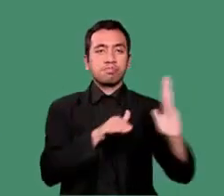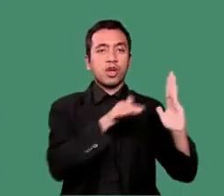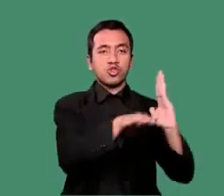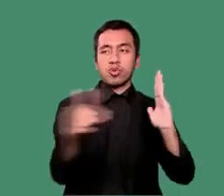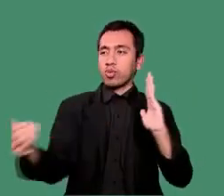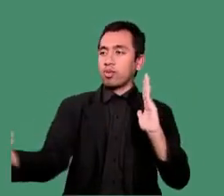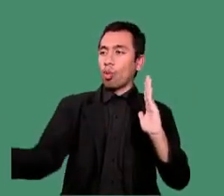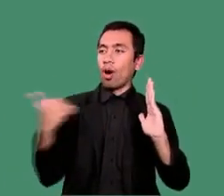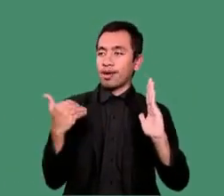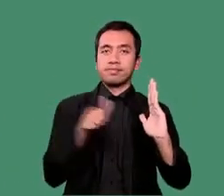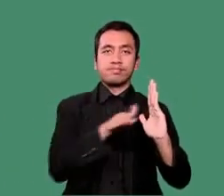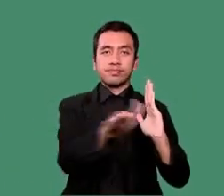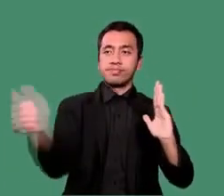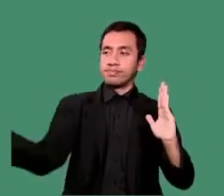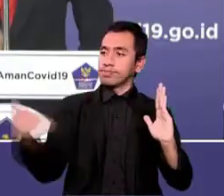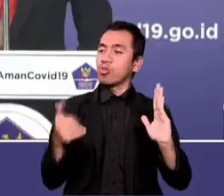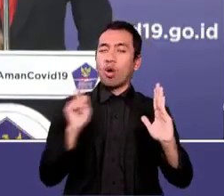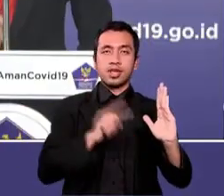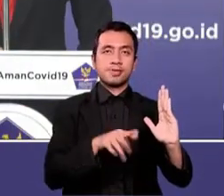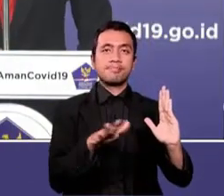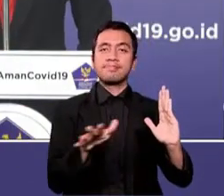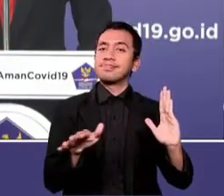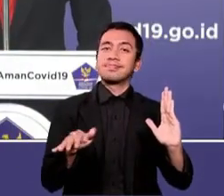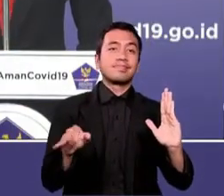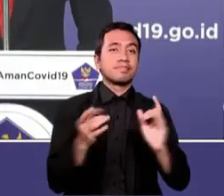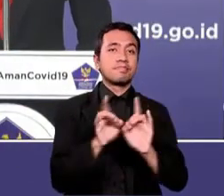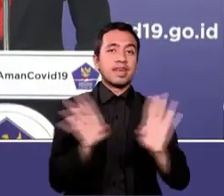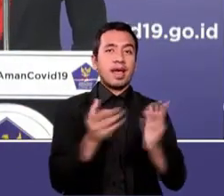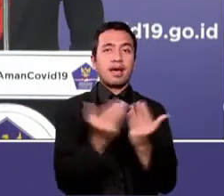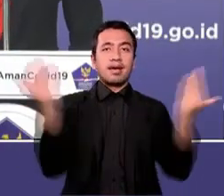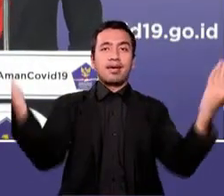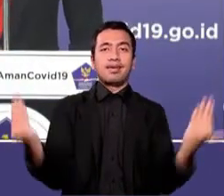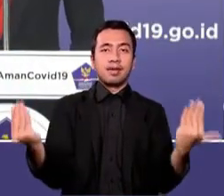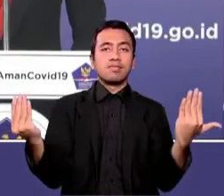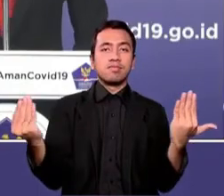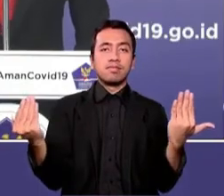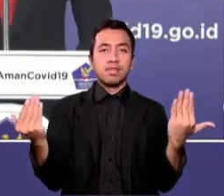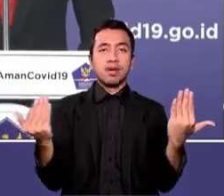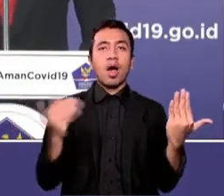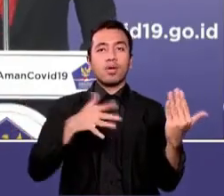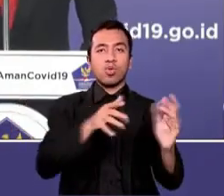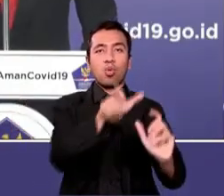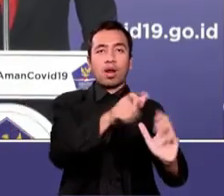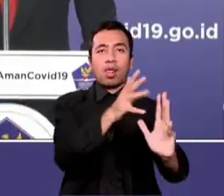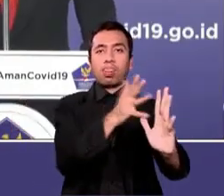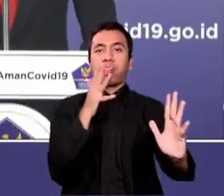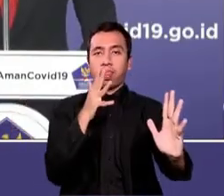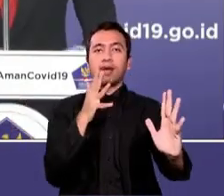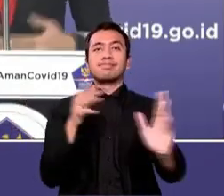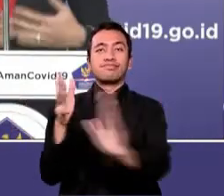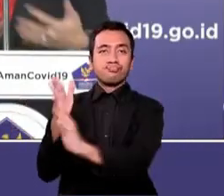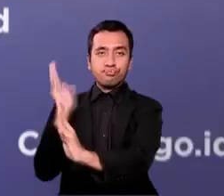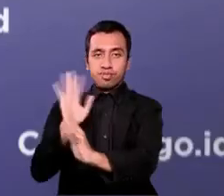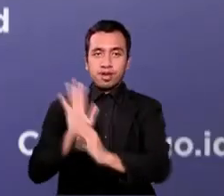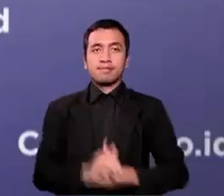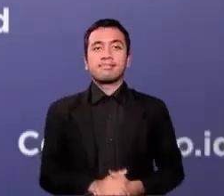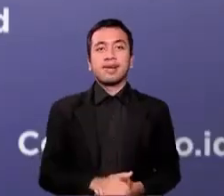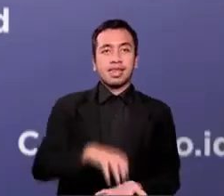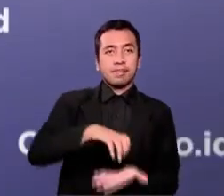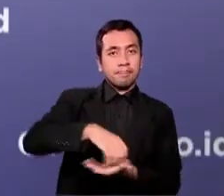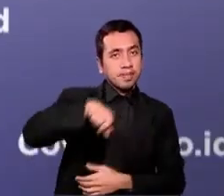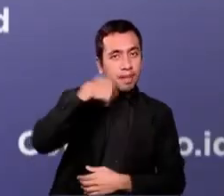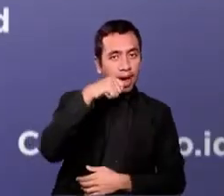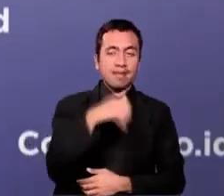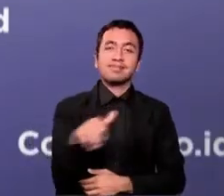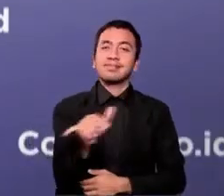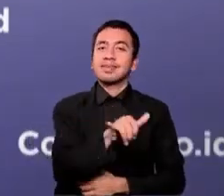semua karyawan juga harus diperhatikan agar tidak terjadi penumpukan orang perhatikan juga protokol ini berlaku di tempat makan